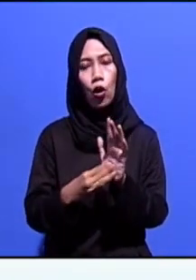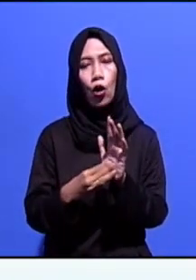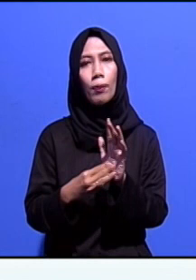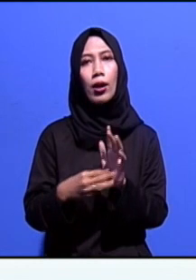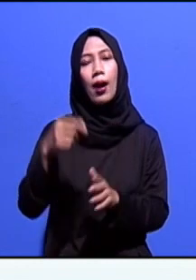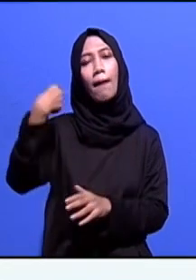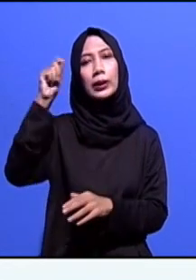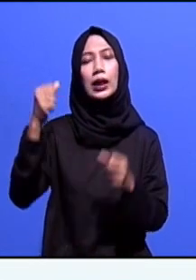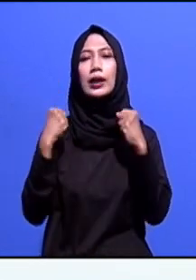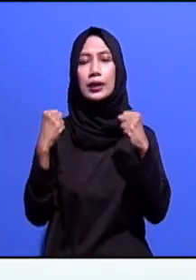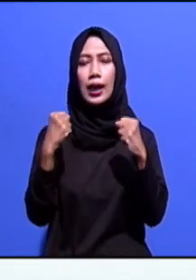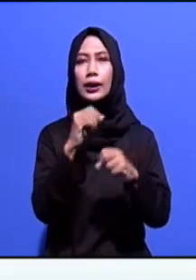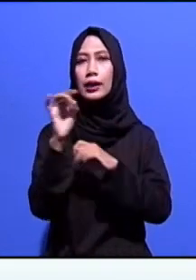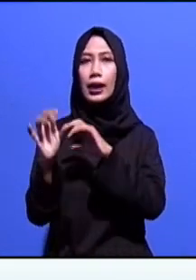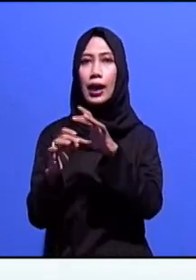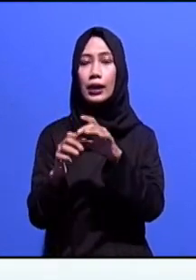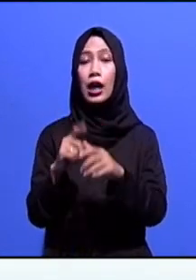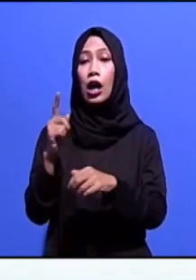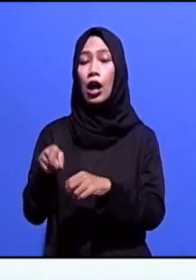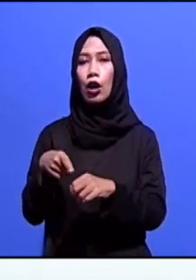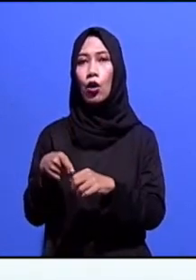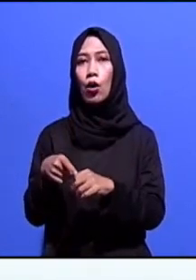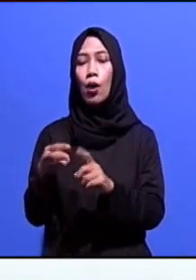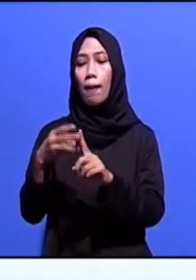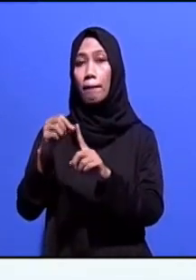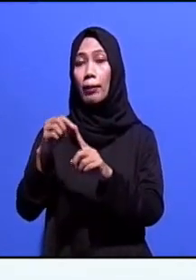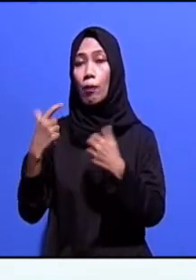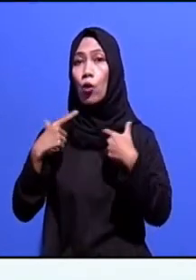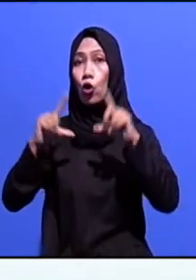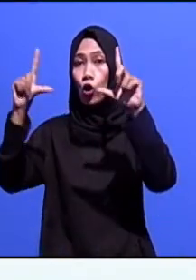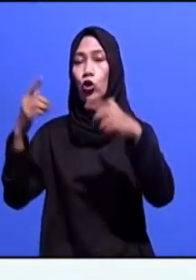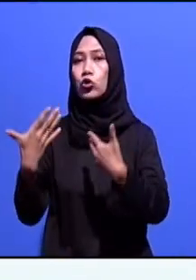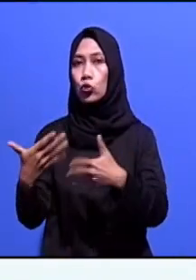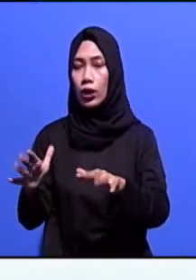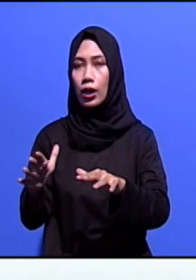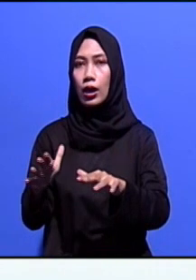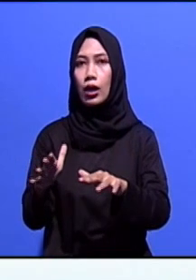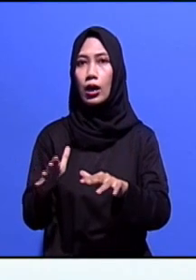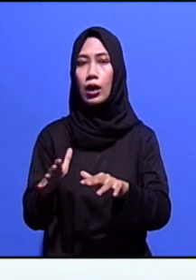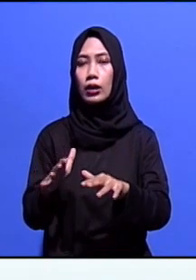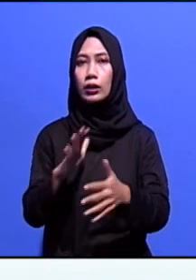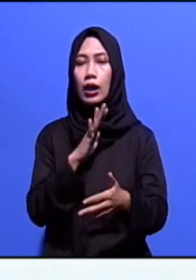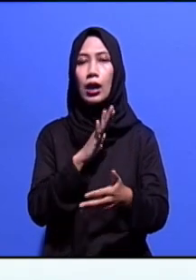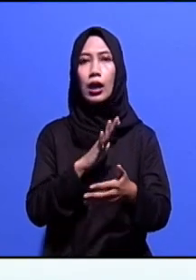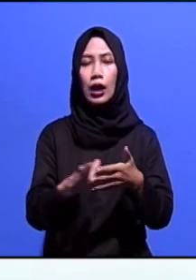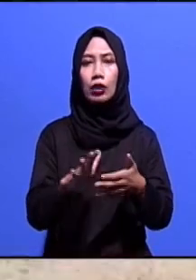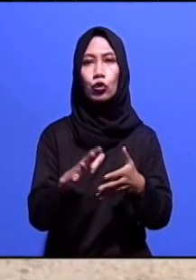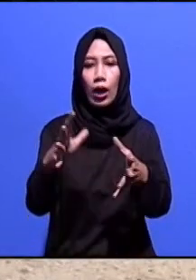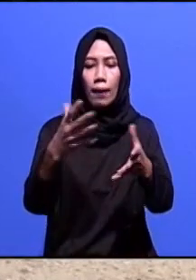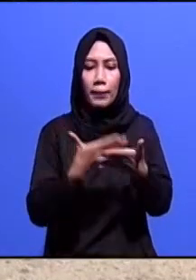SAGI-nya WHO, tapi begitu udah lolos, ya kita akan sebanyak-banyaknya dapat untuk rakyat